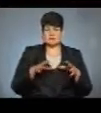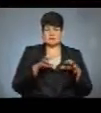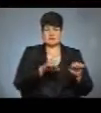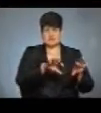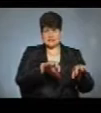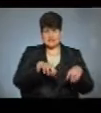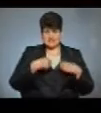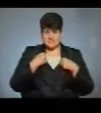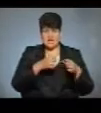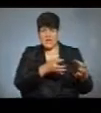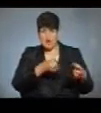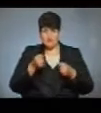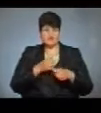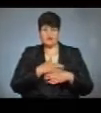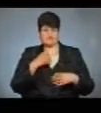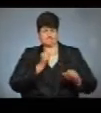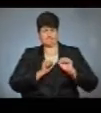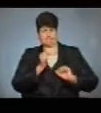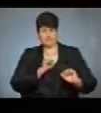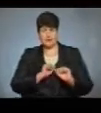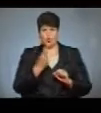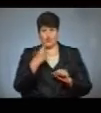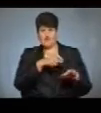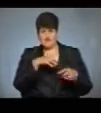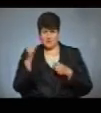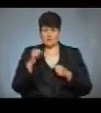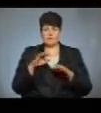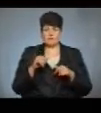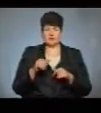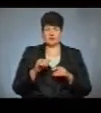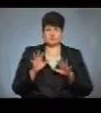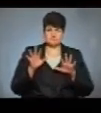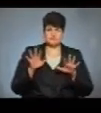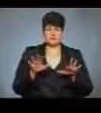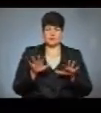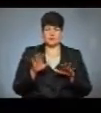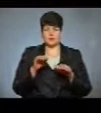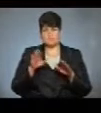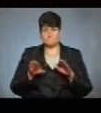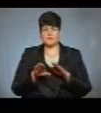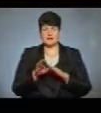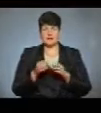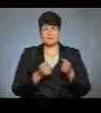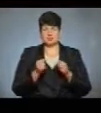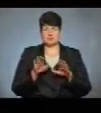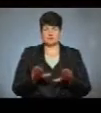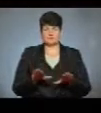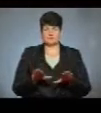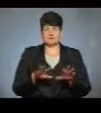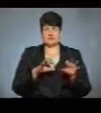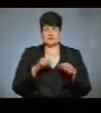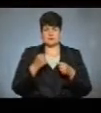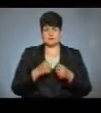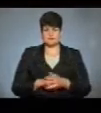бо вони не хотіли вийти з машини. То одного витягнули, і другого на капот положили, а цього під машину. І так їх